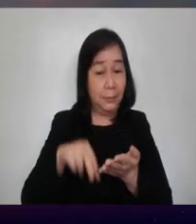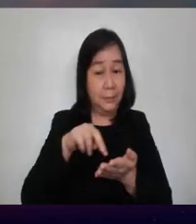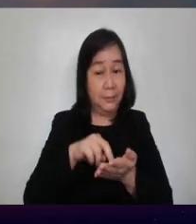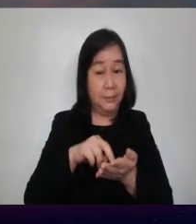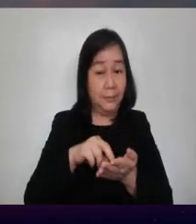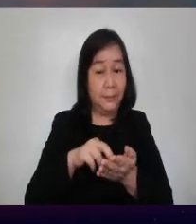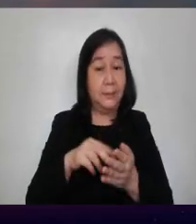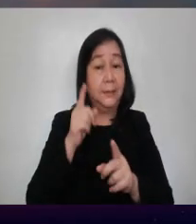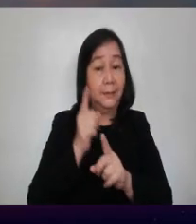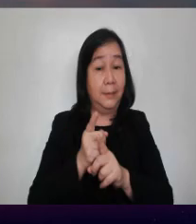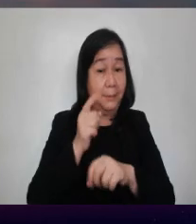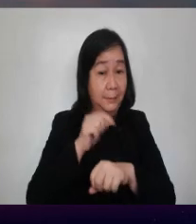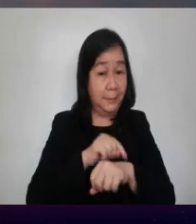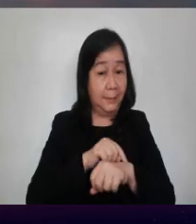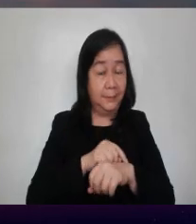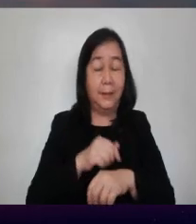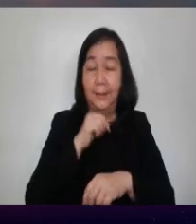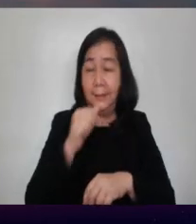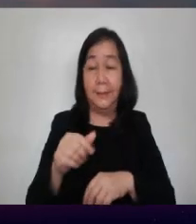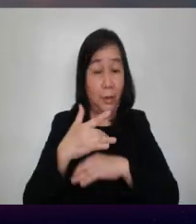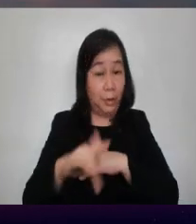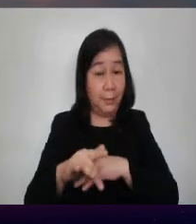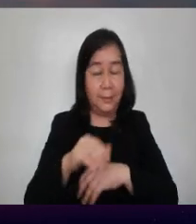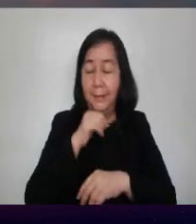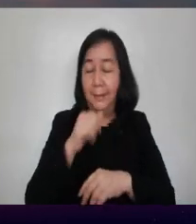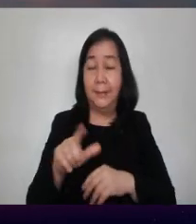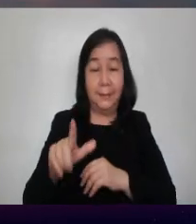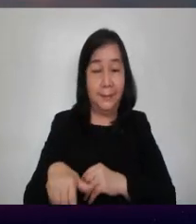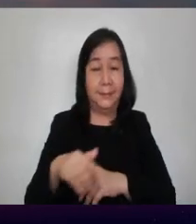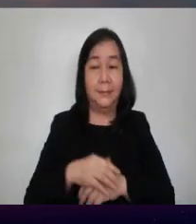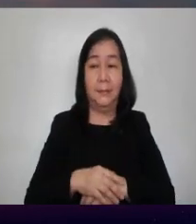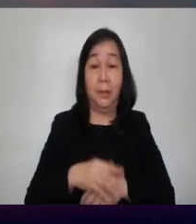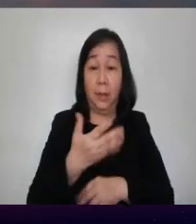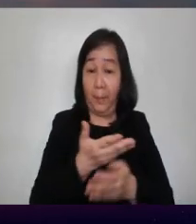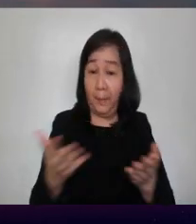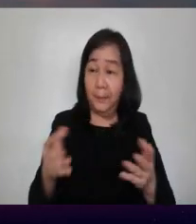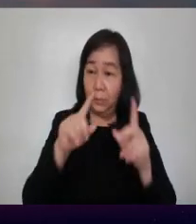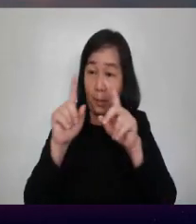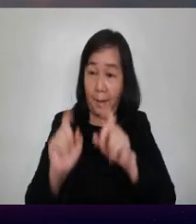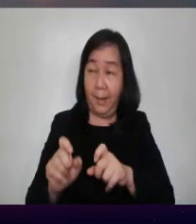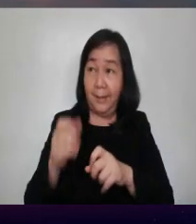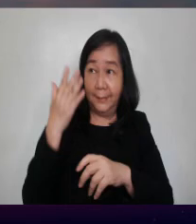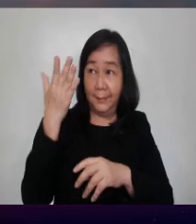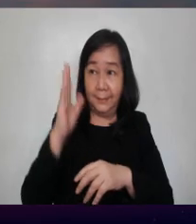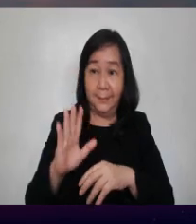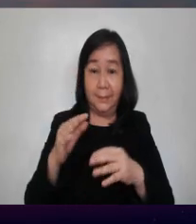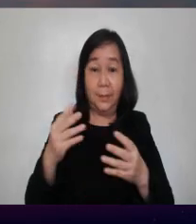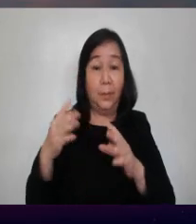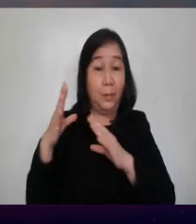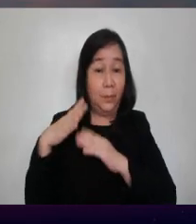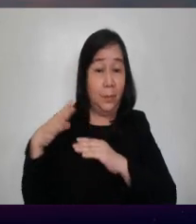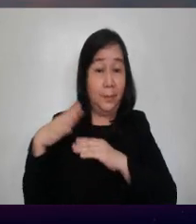muling nabuhay sa tamang oras. Hindi maaga, hindi rin huli. Magtitiwala ka ba sa Kanya